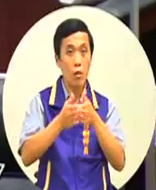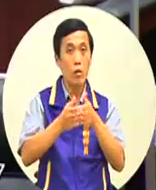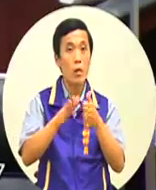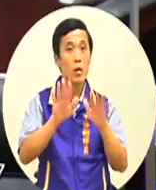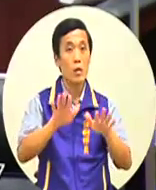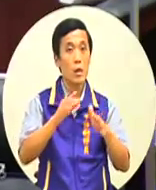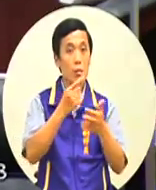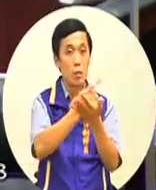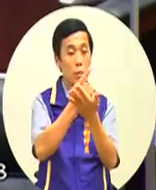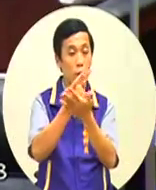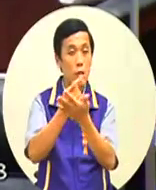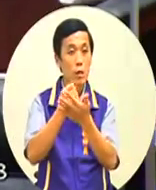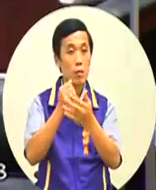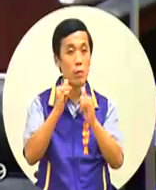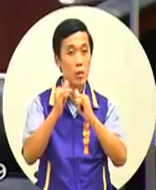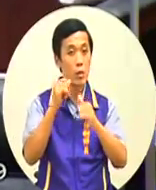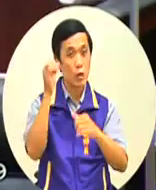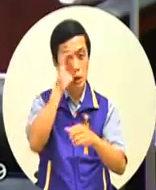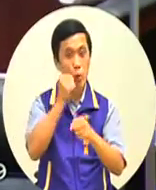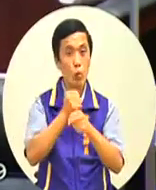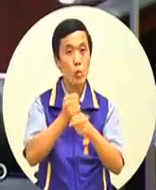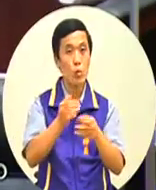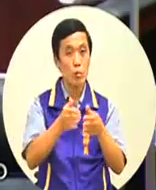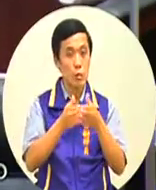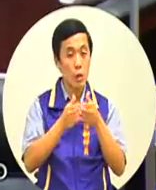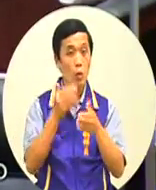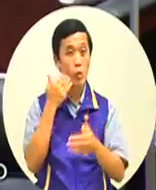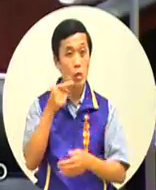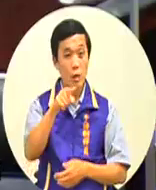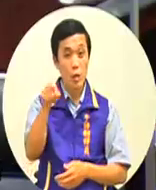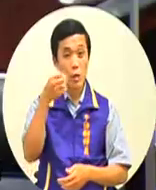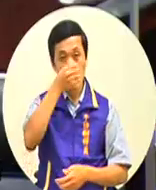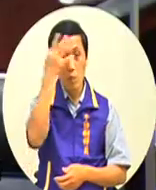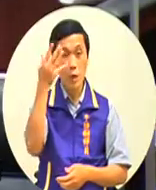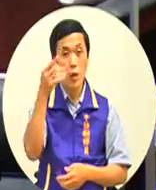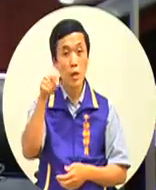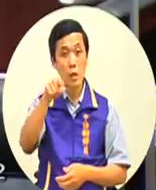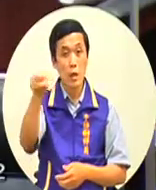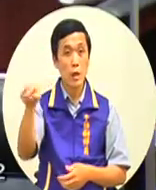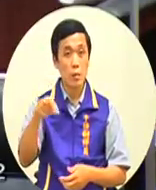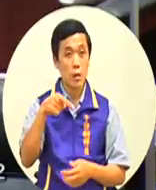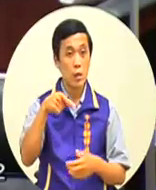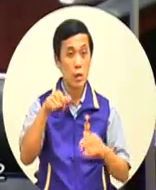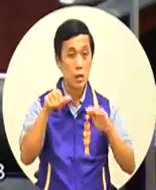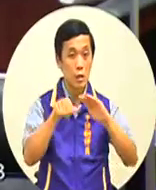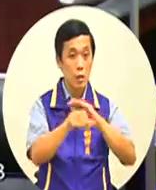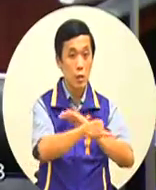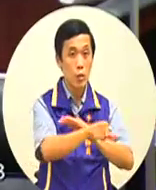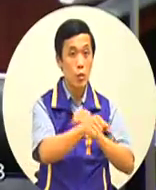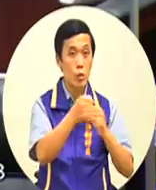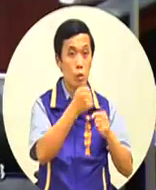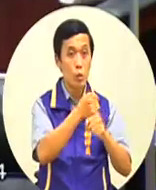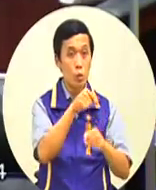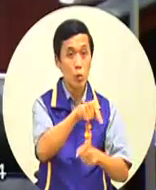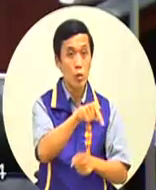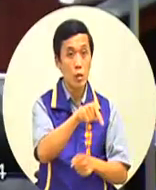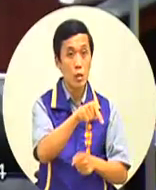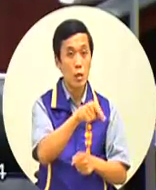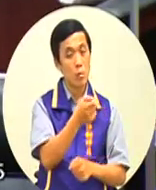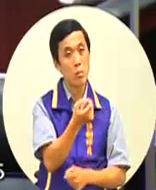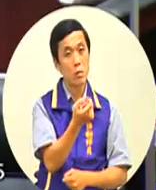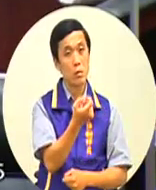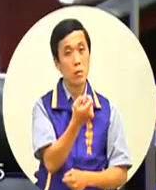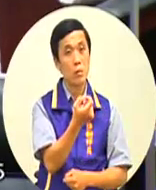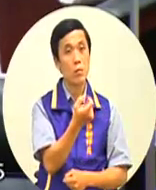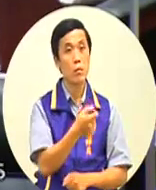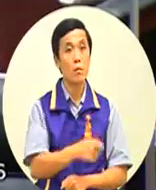找工作，但是少年啊，讲真的啦，要去做这个行业，真正少甲少啦。所以